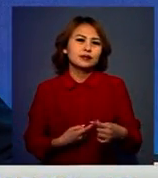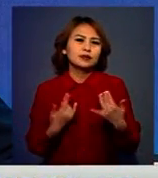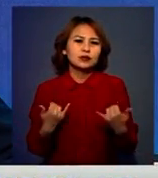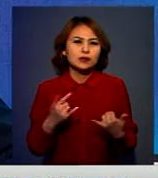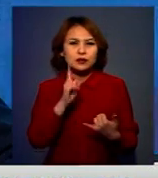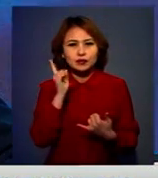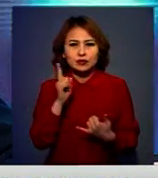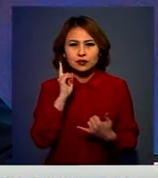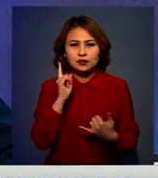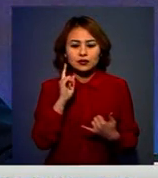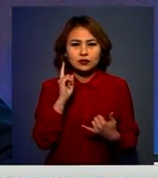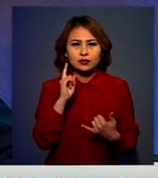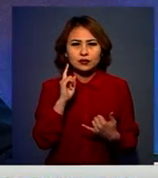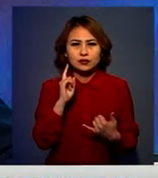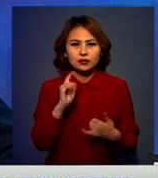қазіргі жас буынды